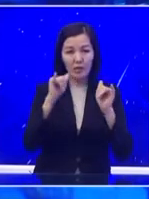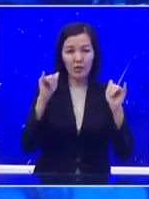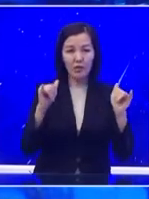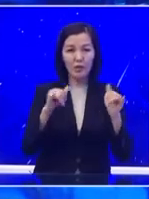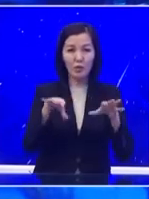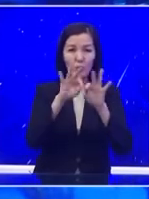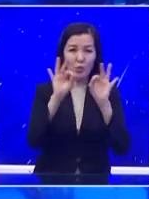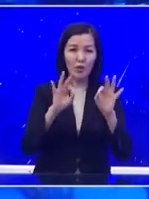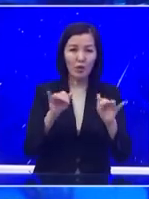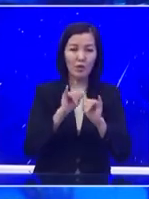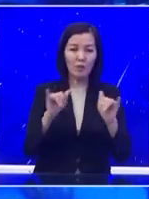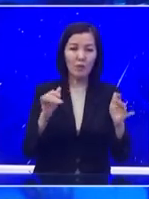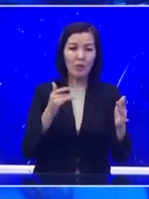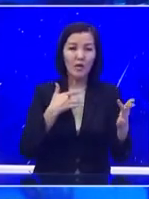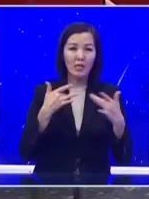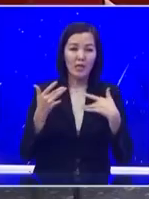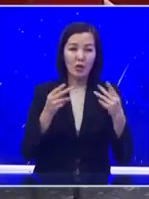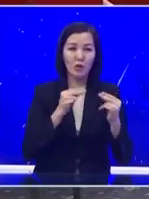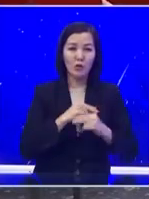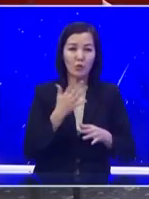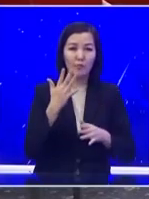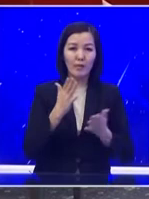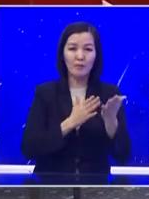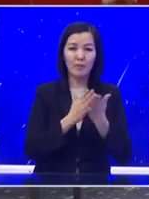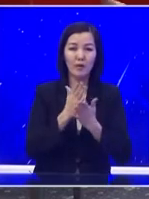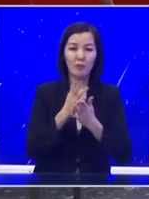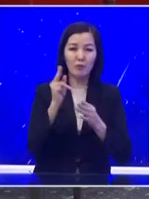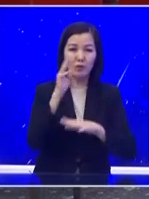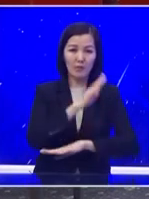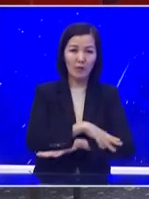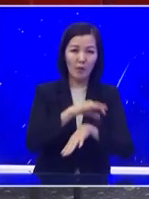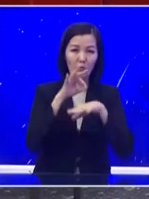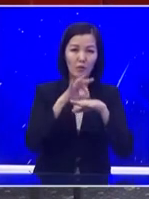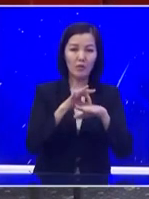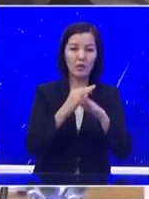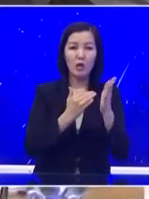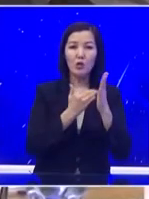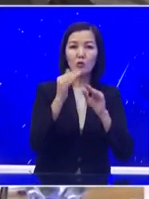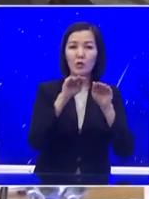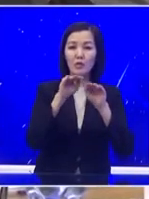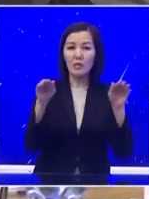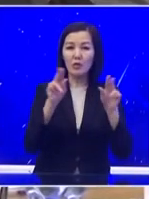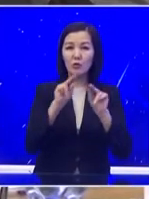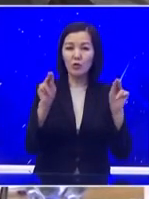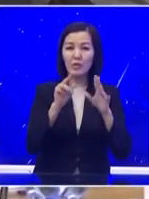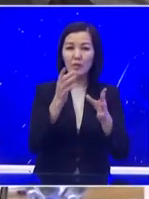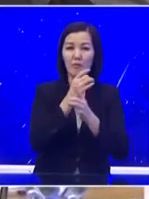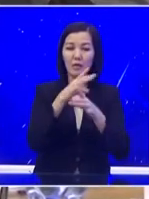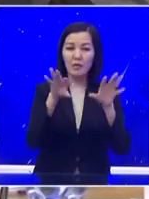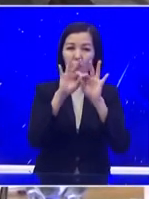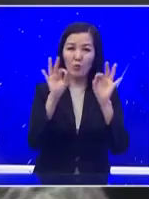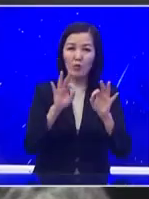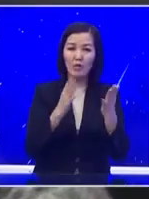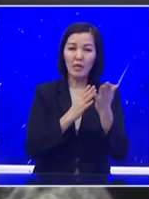өнерді дамыту, театр жұмыстары осында 5 бағыт бойынша дәріс алады. Оларға жоғары деңгейдегі ұстаздар мен мәдениет өнер